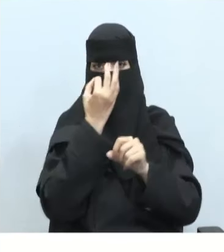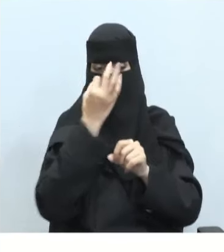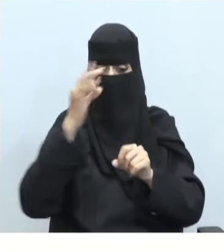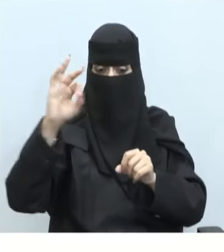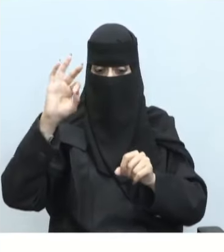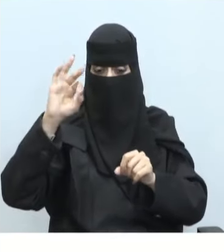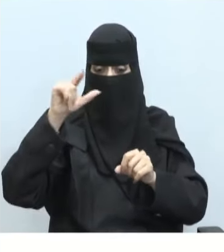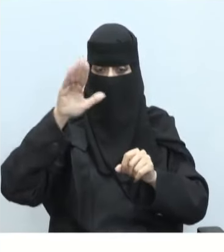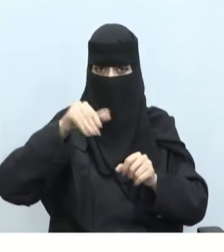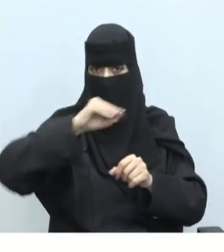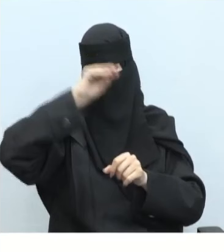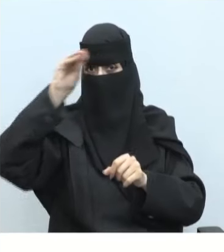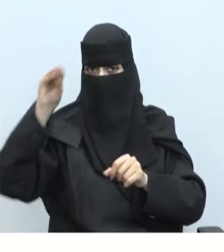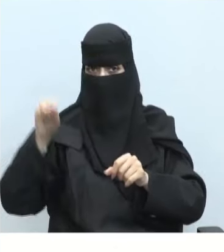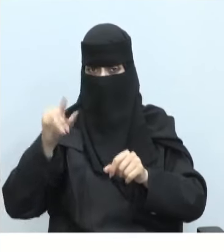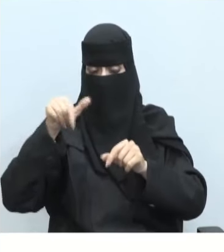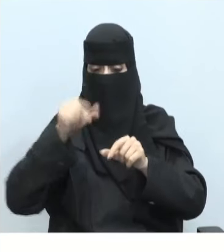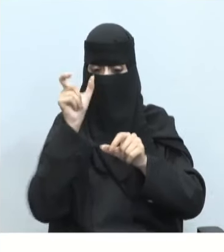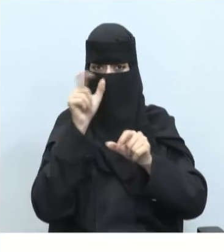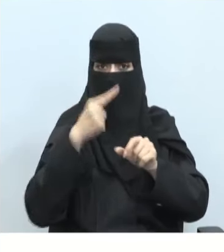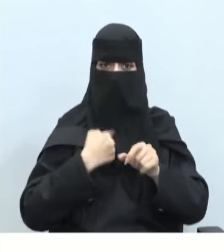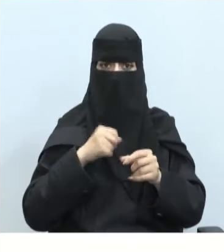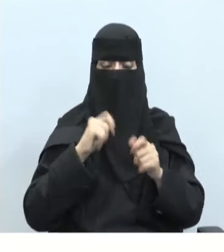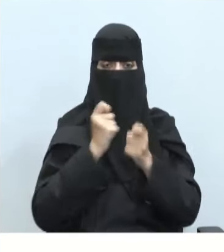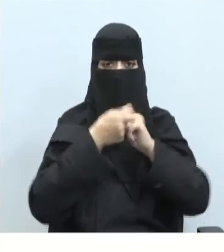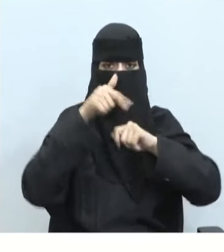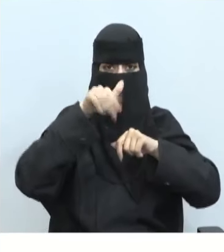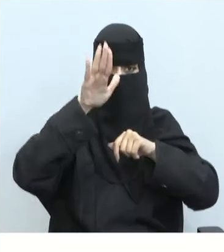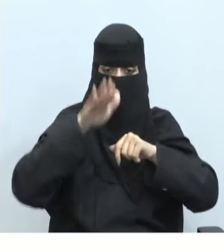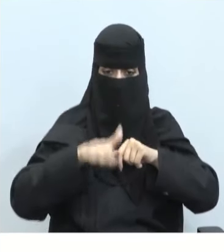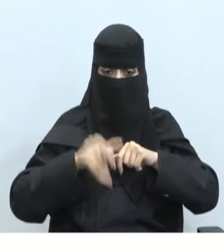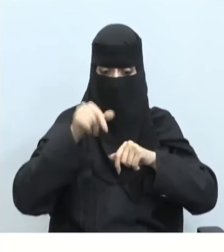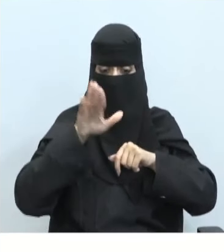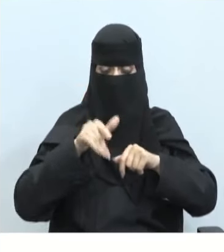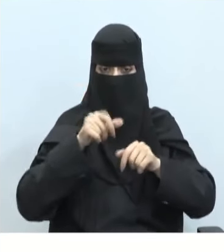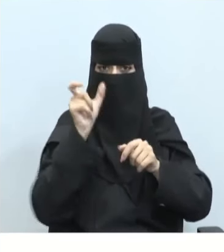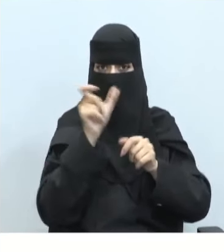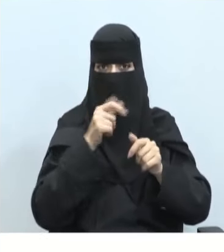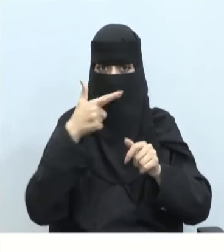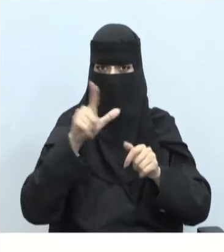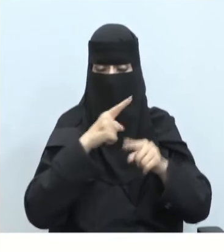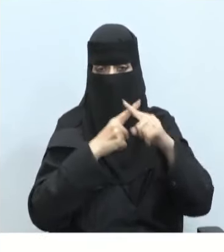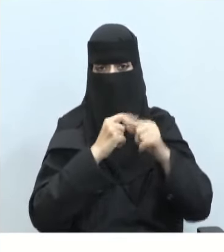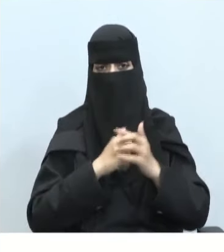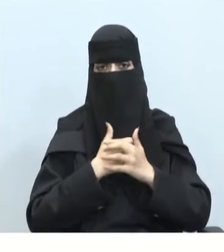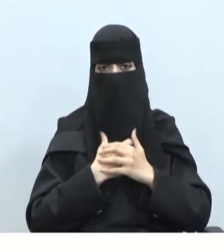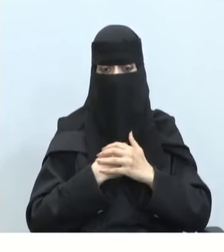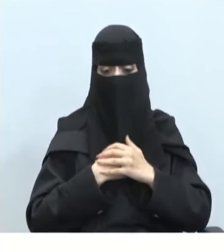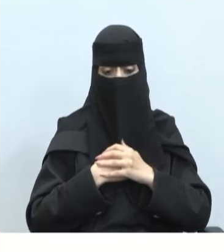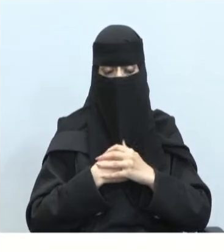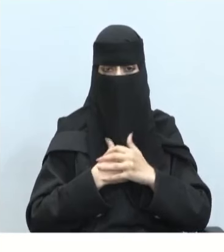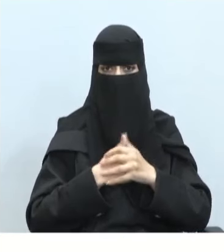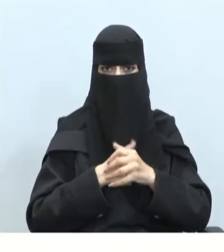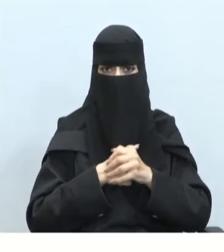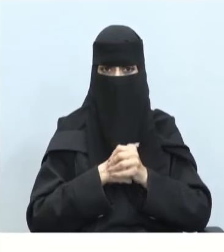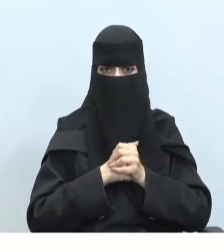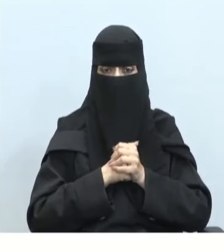الكل ويحل محل الكلمه التي تريد تغييرها في كل مكان في المستند هل هذه العباره